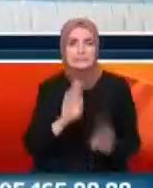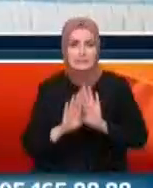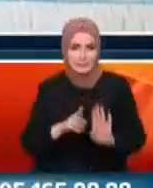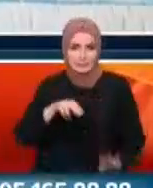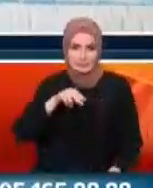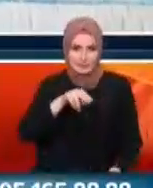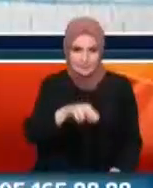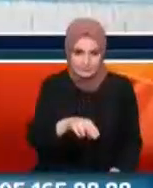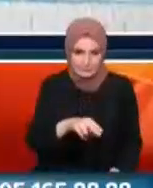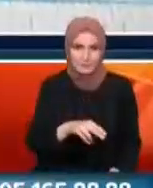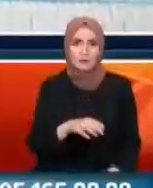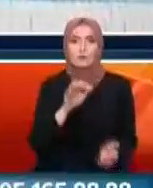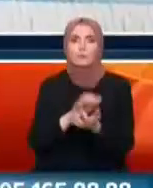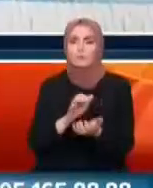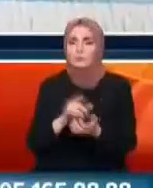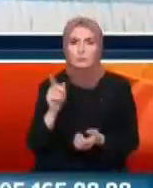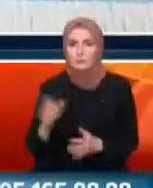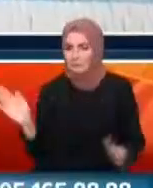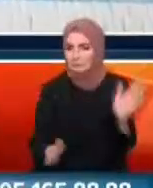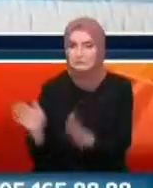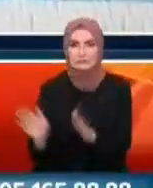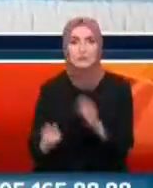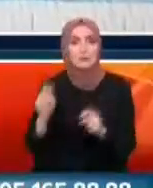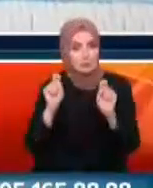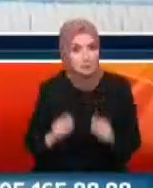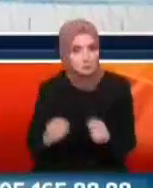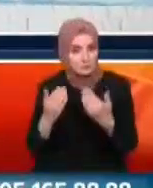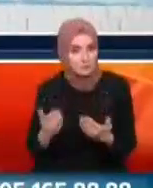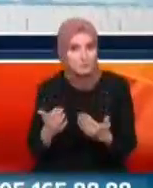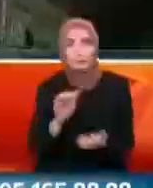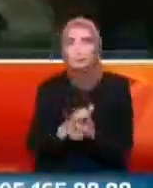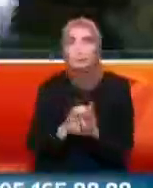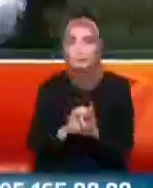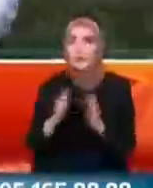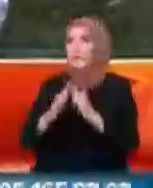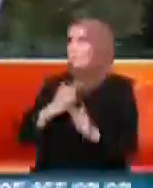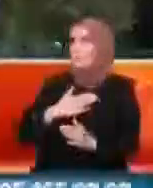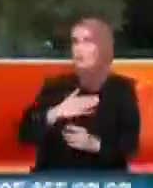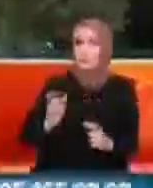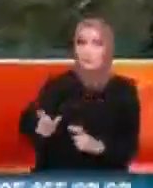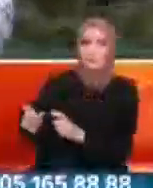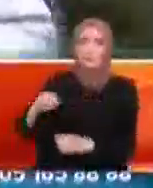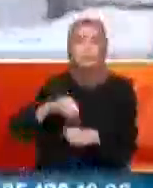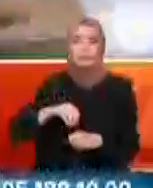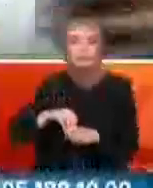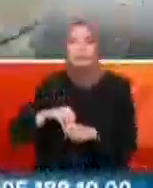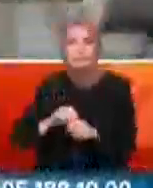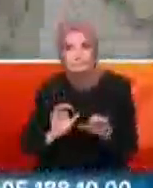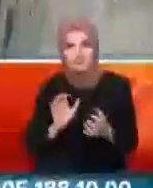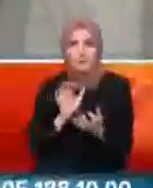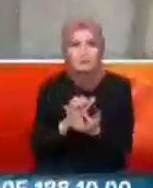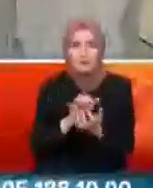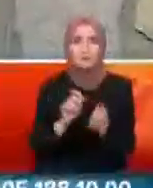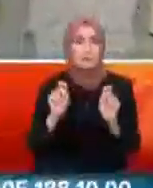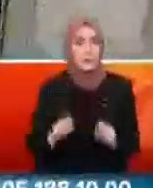Nero'yu tartakladı. Nero da hanesini korumak için hamle yaptı. O sırada kadının kocası ise işte burada elinde